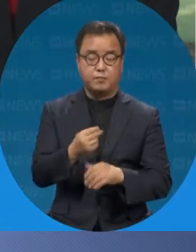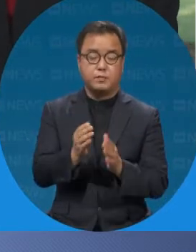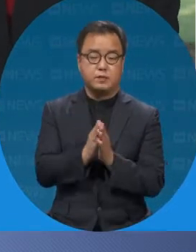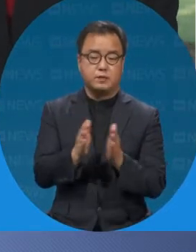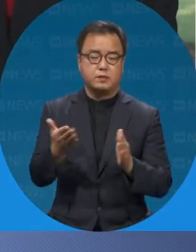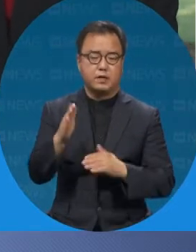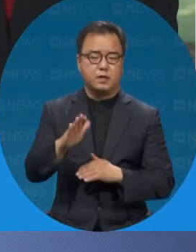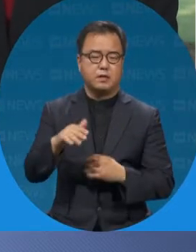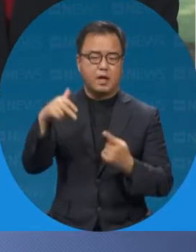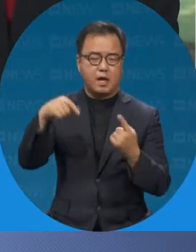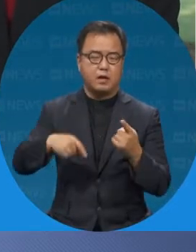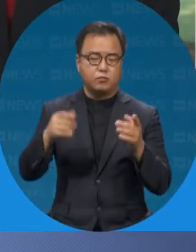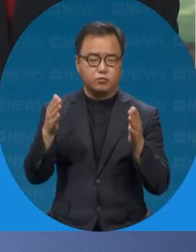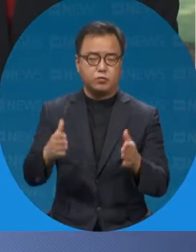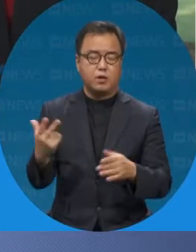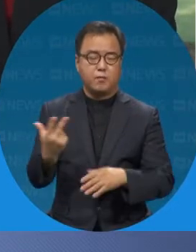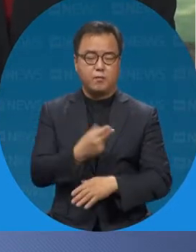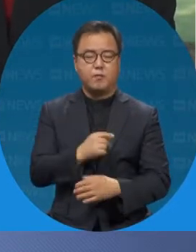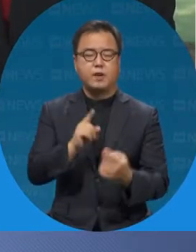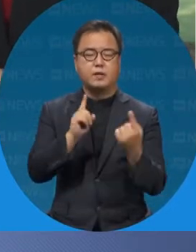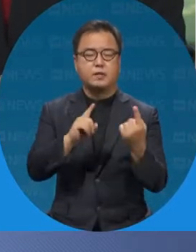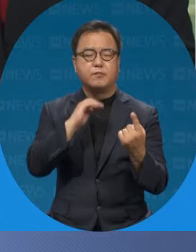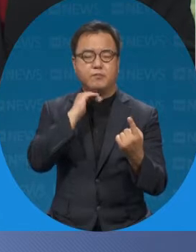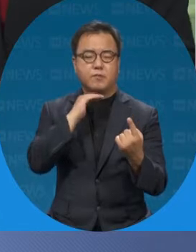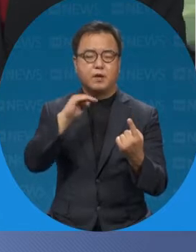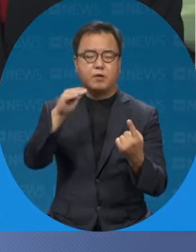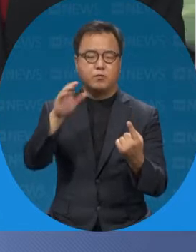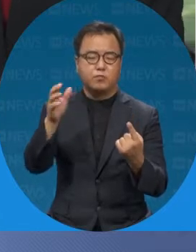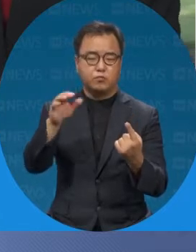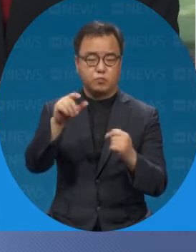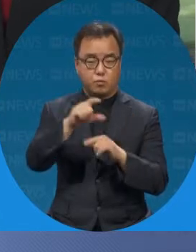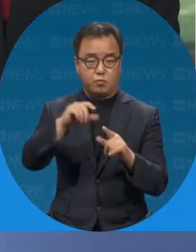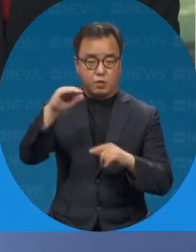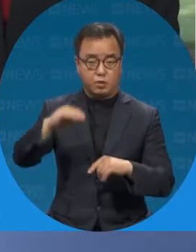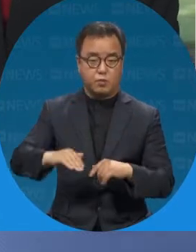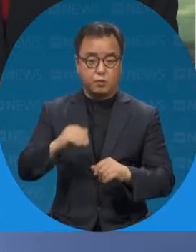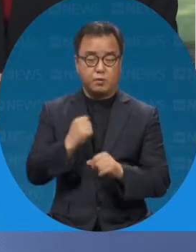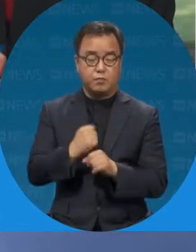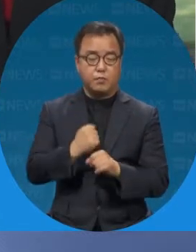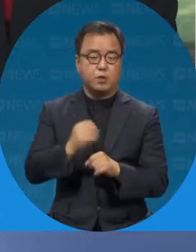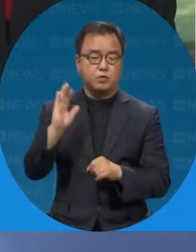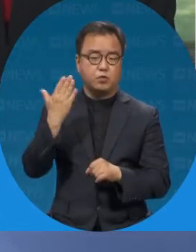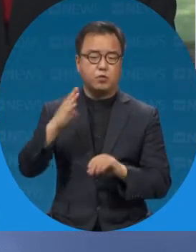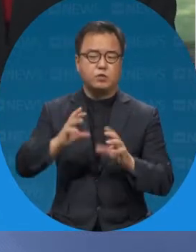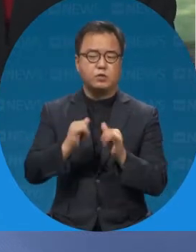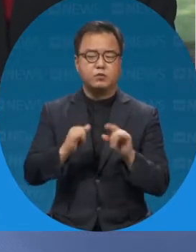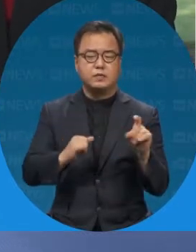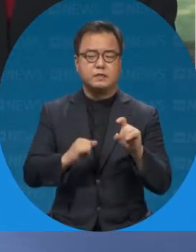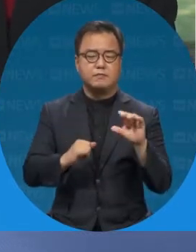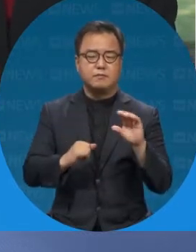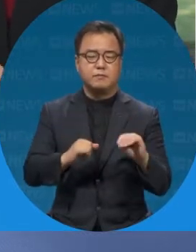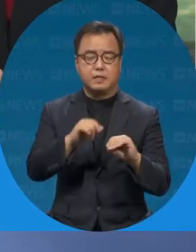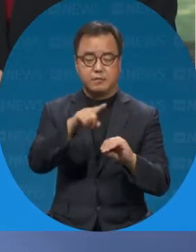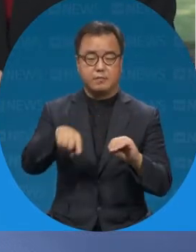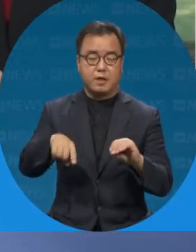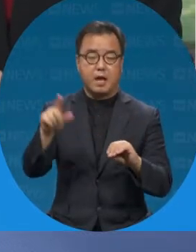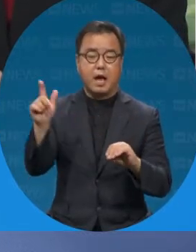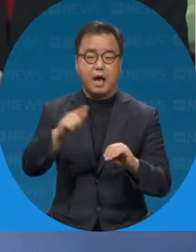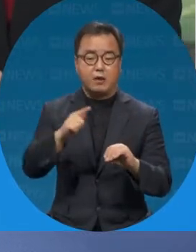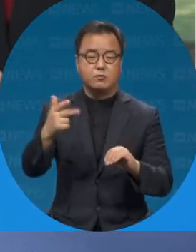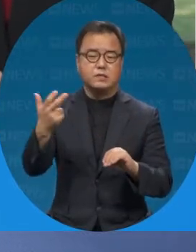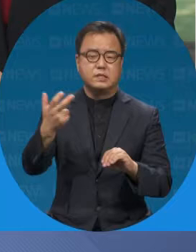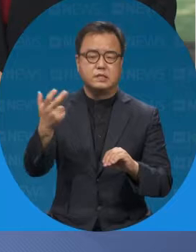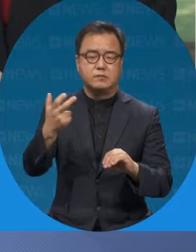한 주 사이에 접종 대상 연령을 확 낮춘 겁니다. 예. 쿠바는 최근 인구 10만 명당 하루 평균 70명의 확진자가